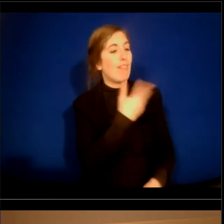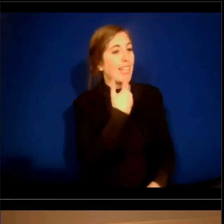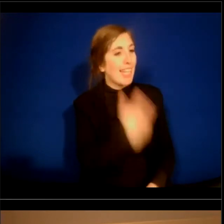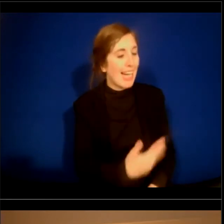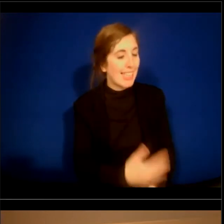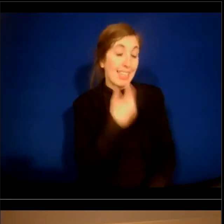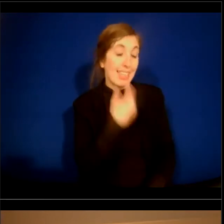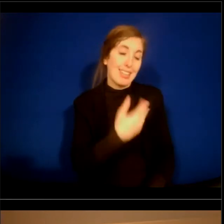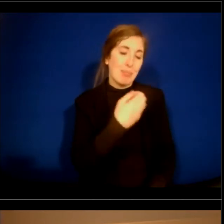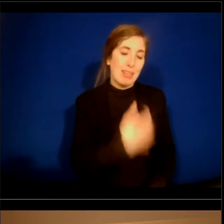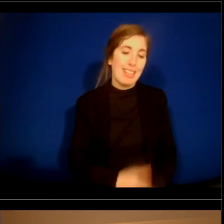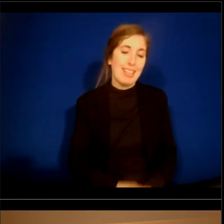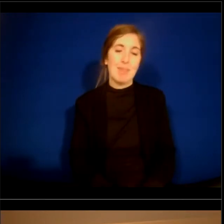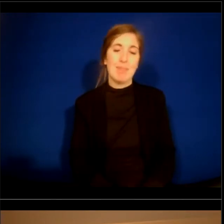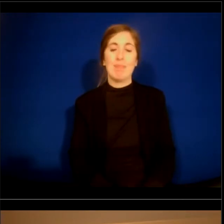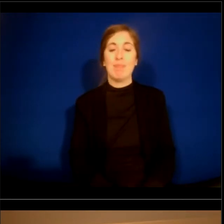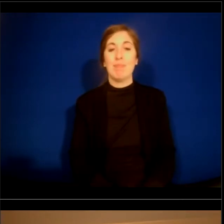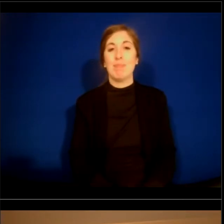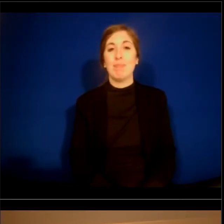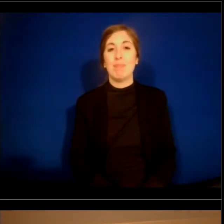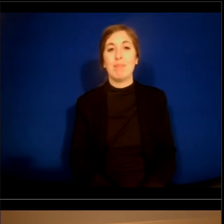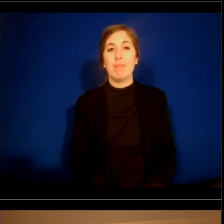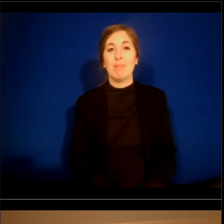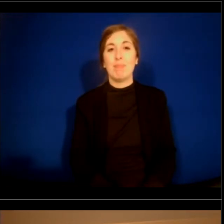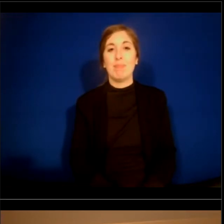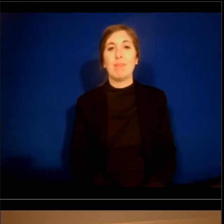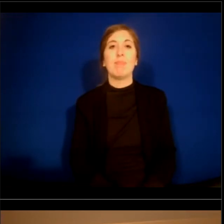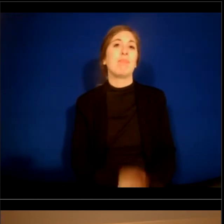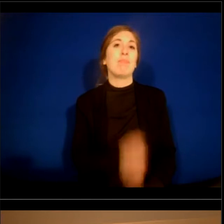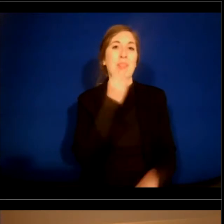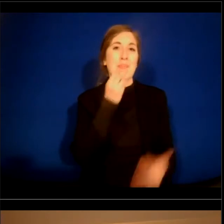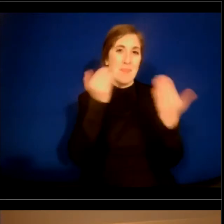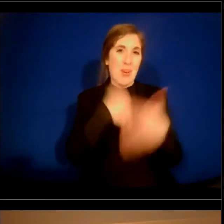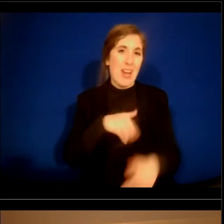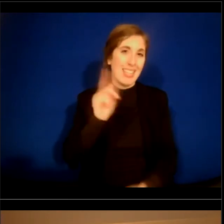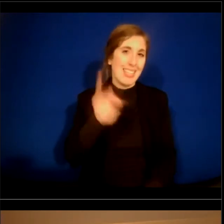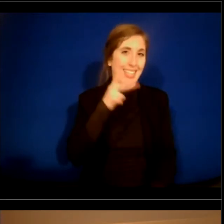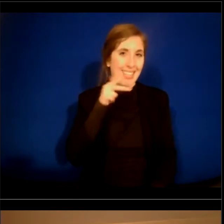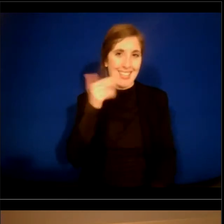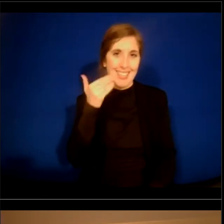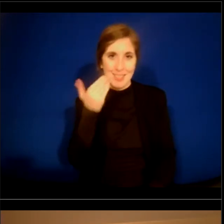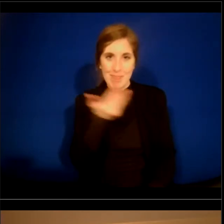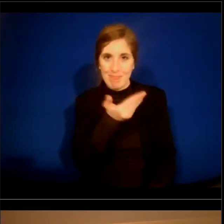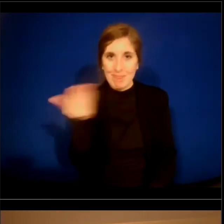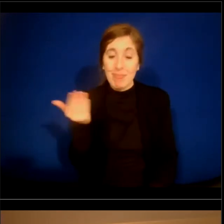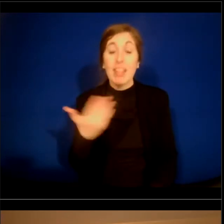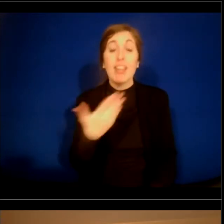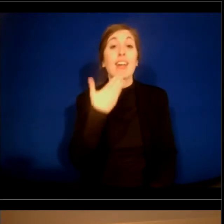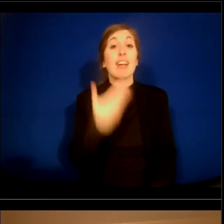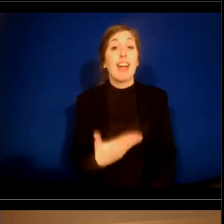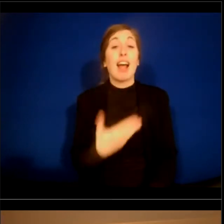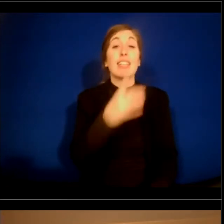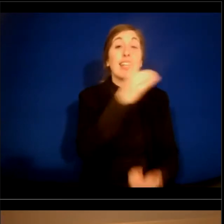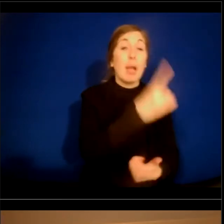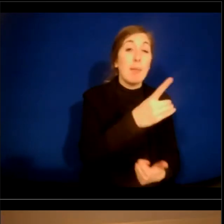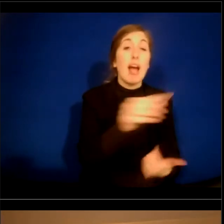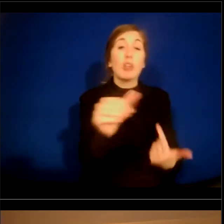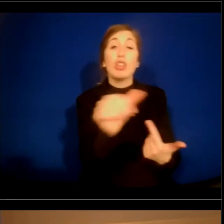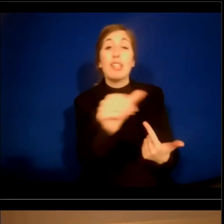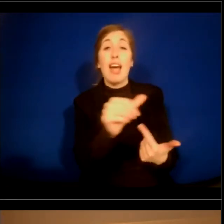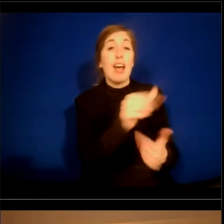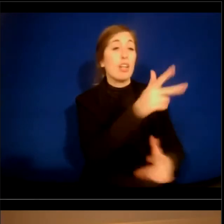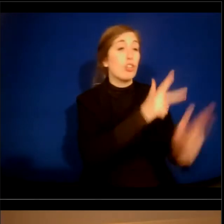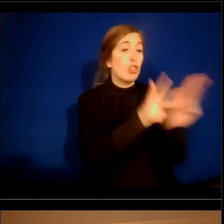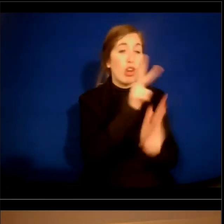grazie mille. Allora, buonasera a tutti e a tutte e grazie anche Damiano e Sergio per i vostri interventi. Ho